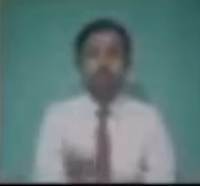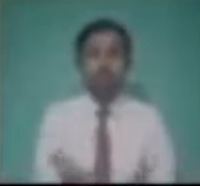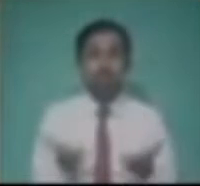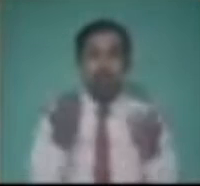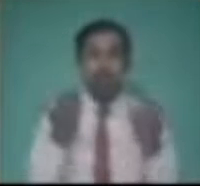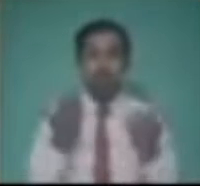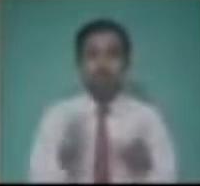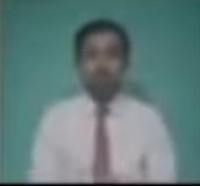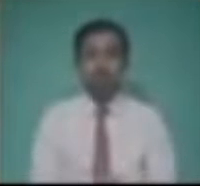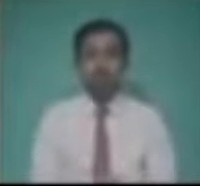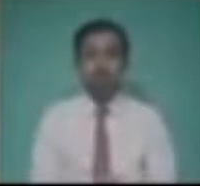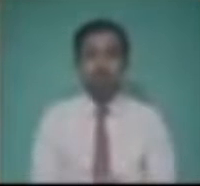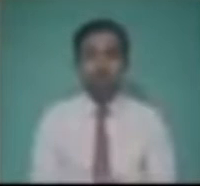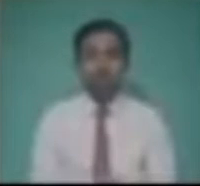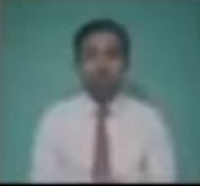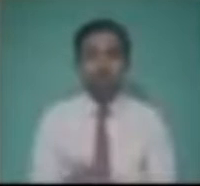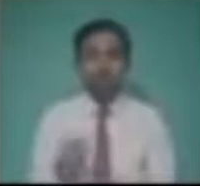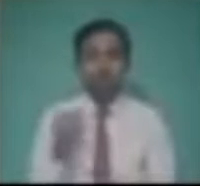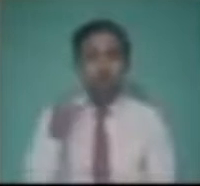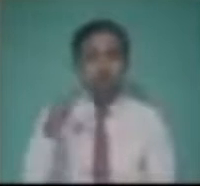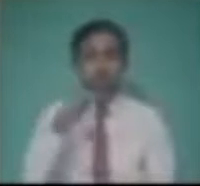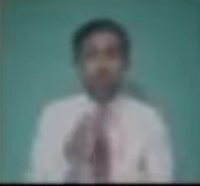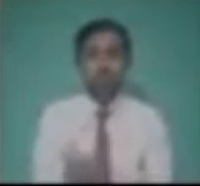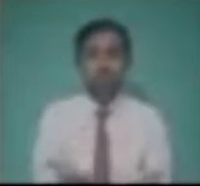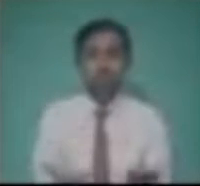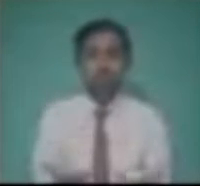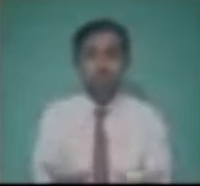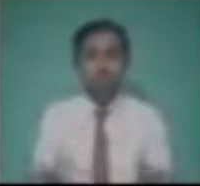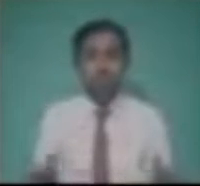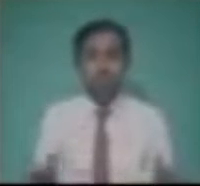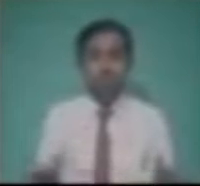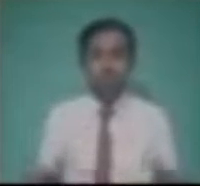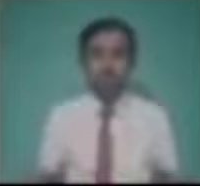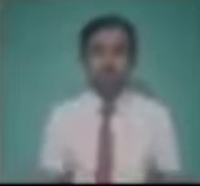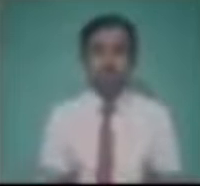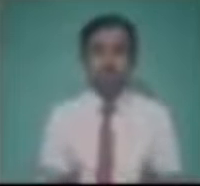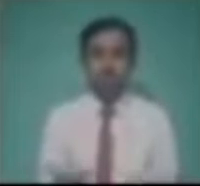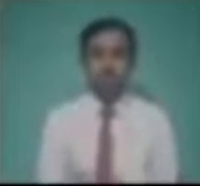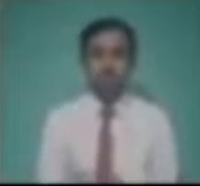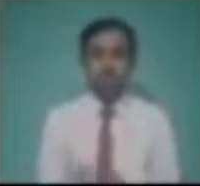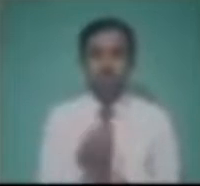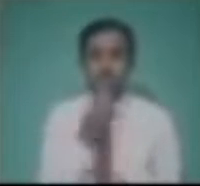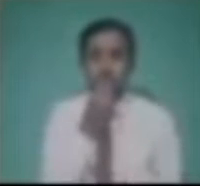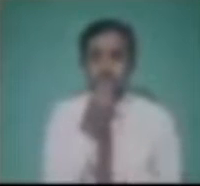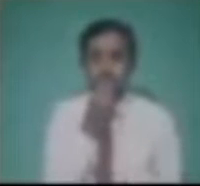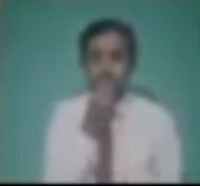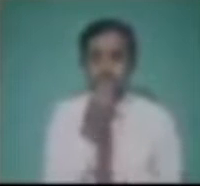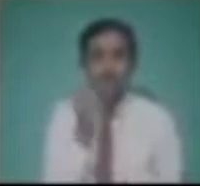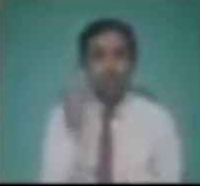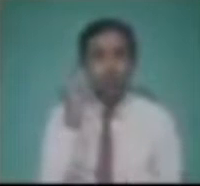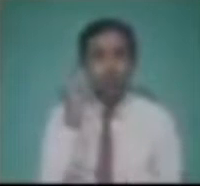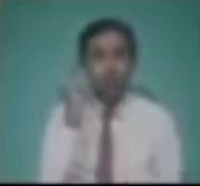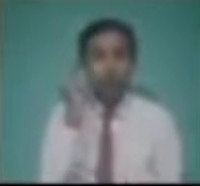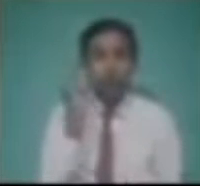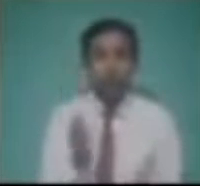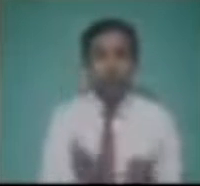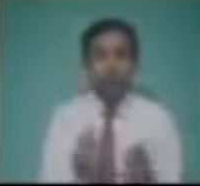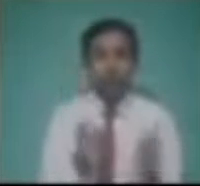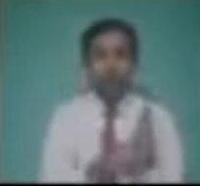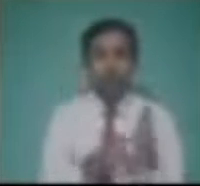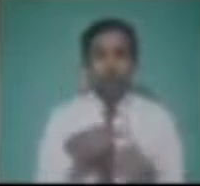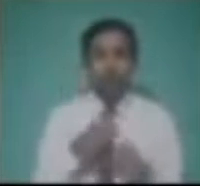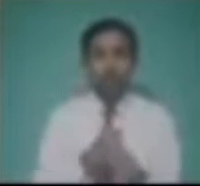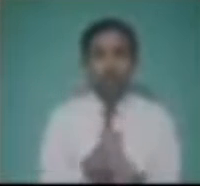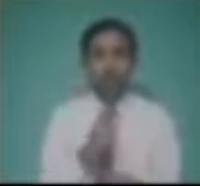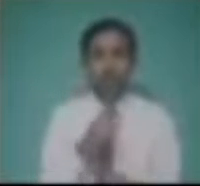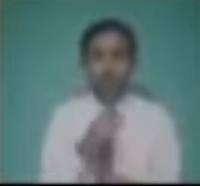මේ කාලේ තියෙන්නේ. ඒ අතින් ඒවා ජනතාවට දරන්න බැරි තත්ත්වයක රටක් දැන් ඇති වෙලා තියෙනවා. කෑම බීම ගත්තොත් බිත්තරයක ඉඳලා පටන් ගත්තොත් කුකුල් මස් කිලෝ